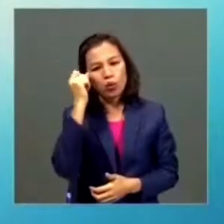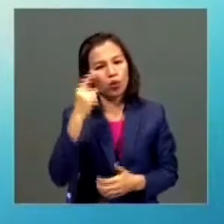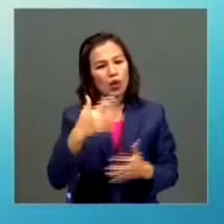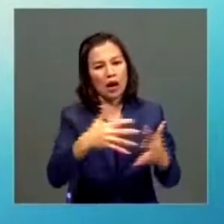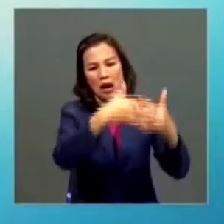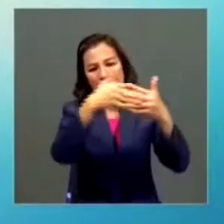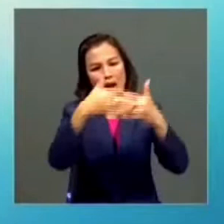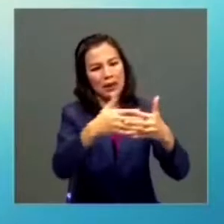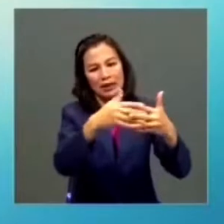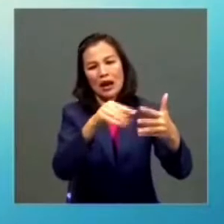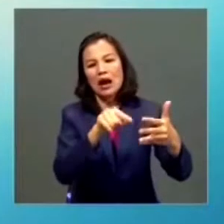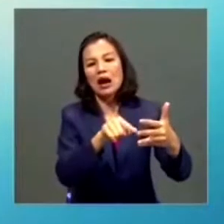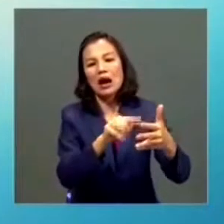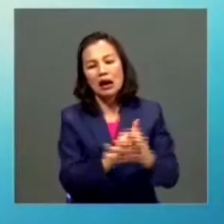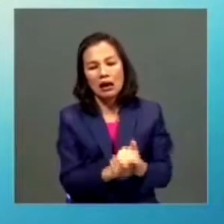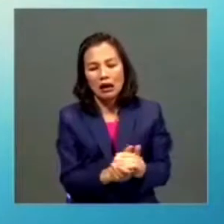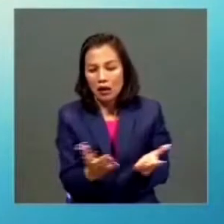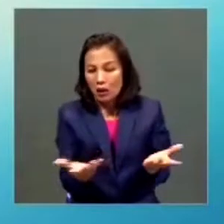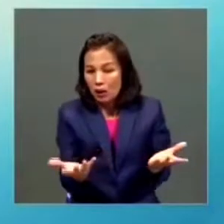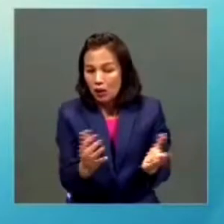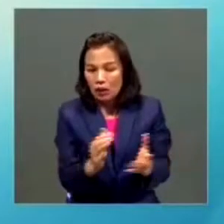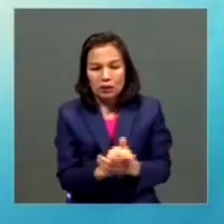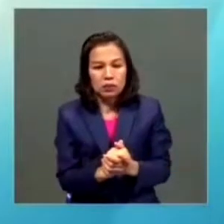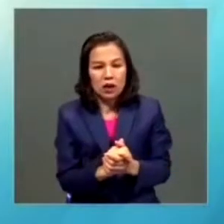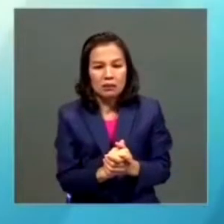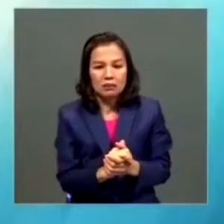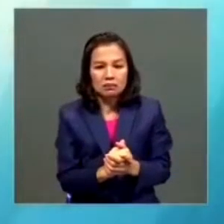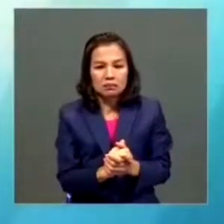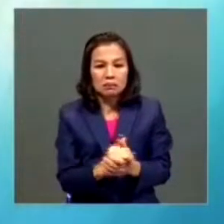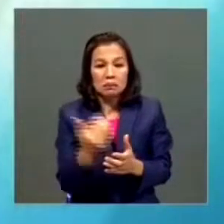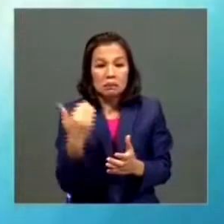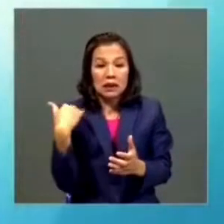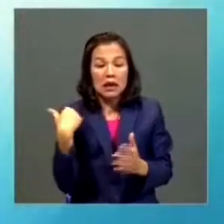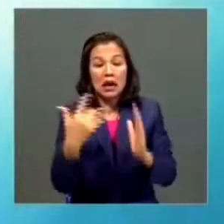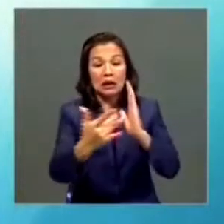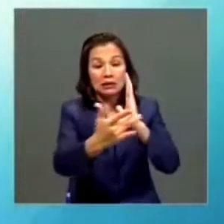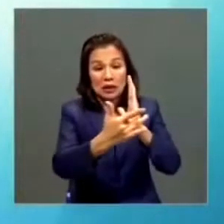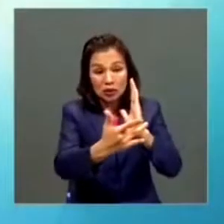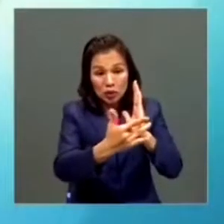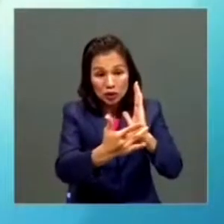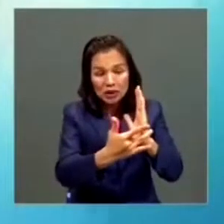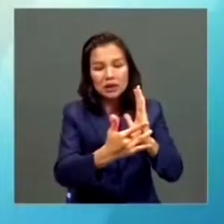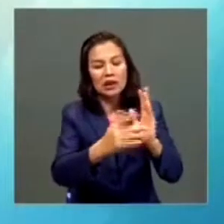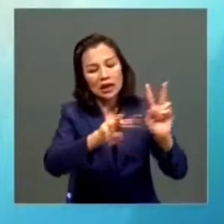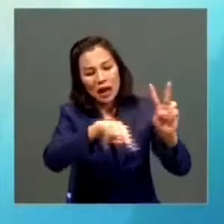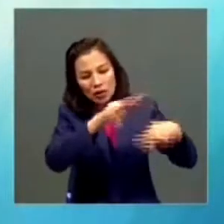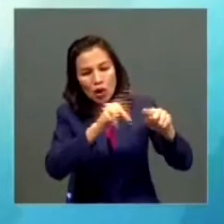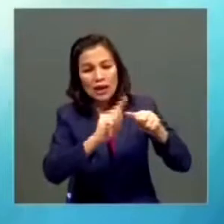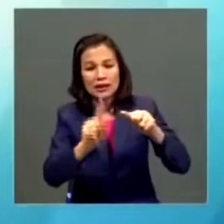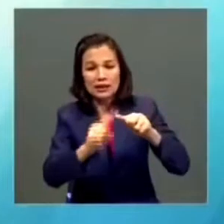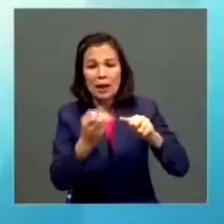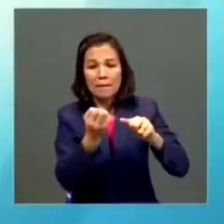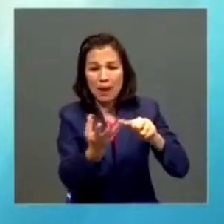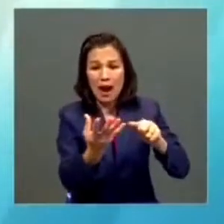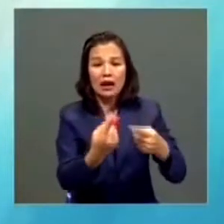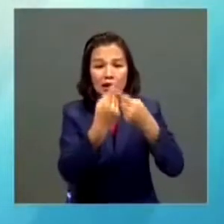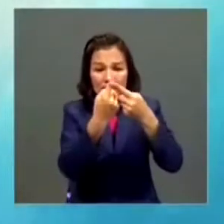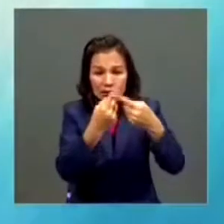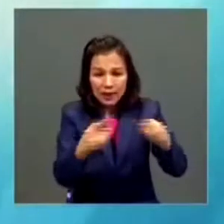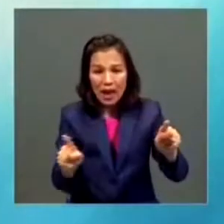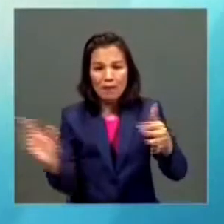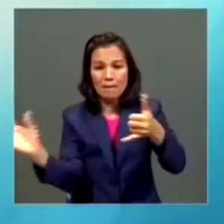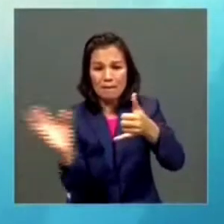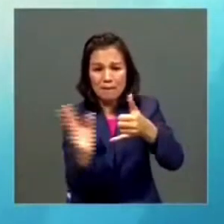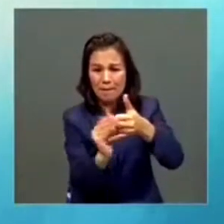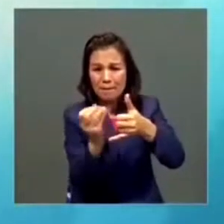ครับแม้ว่าจะมีพื้นที่ในการที่จะหมายถึงเทคโนโลยีในการดูแลแต่ว่าถ้าจำนวนของคนที่ป่วย